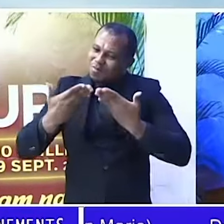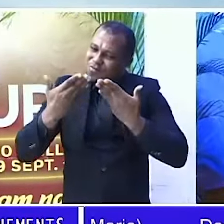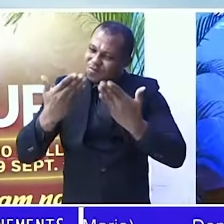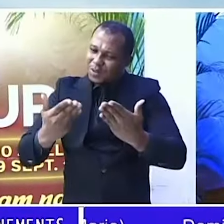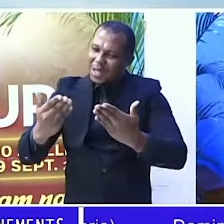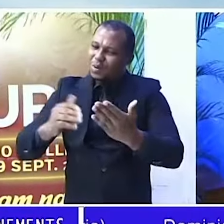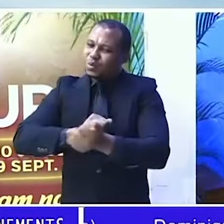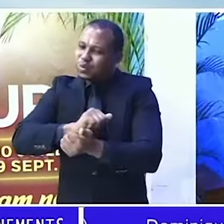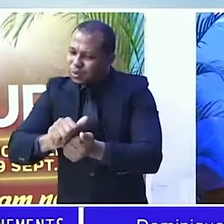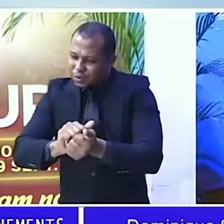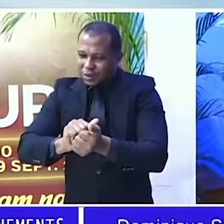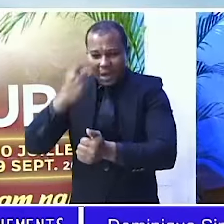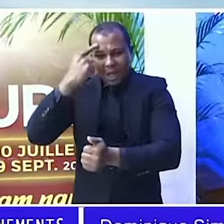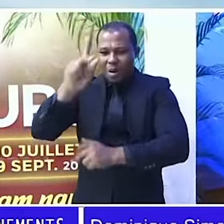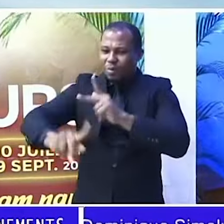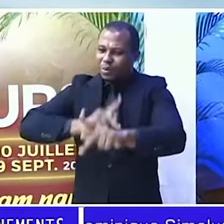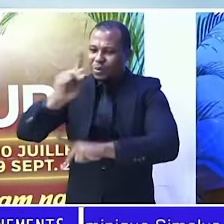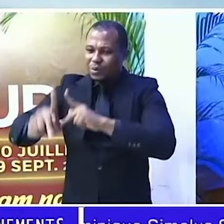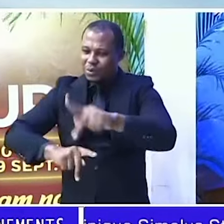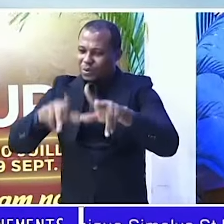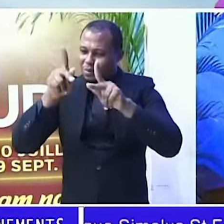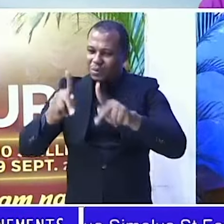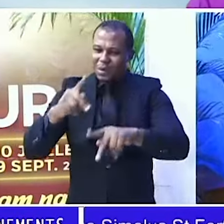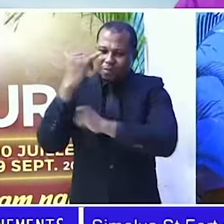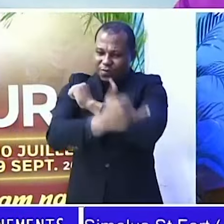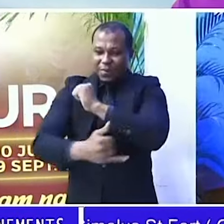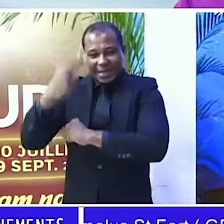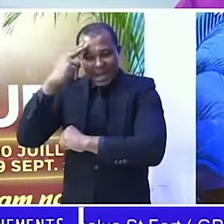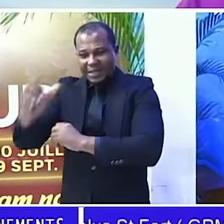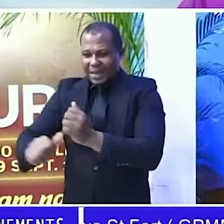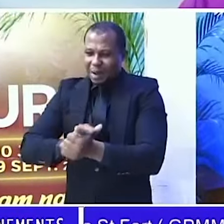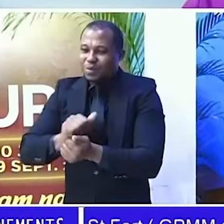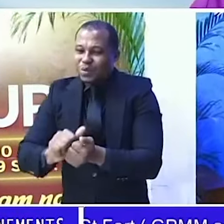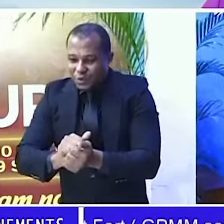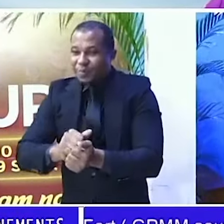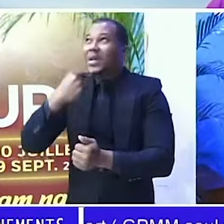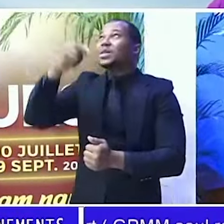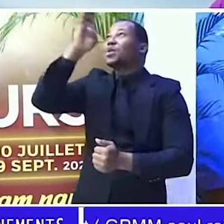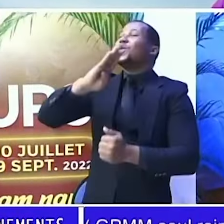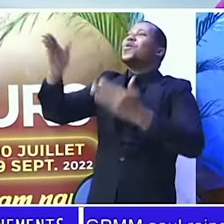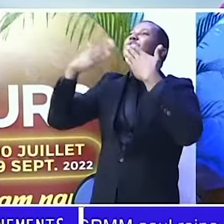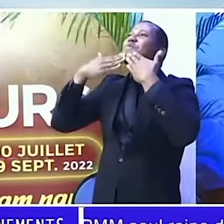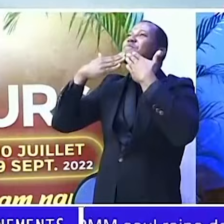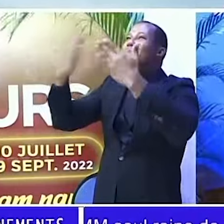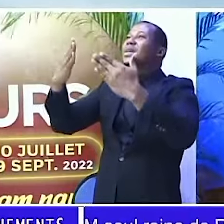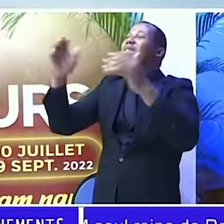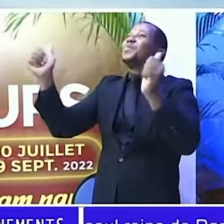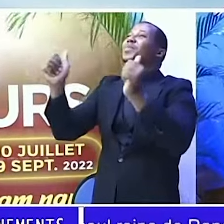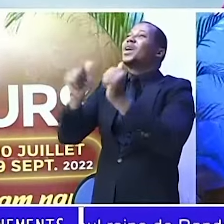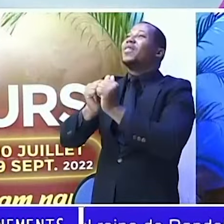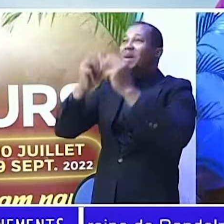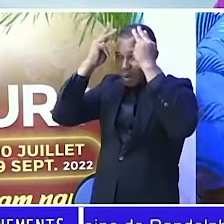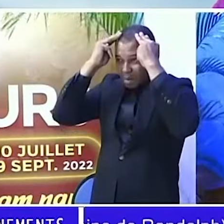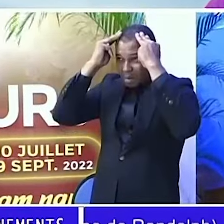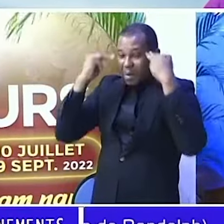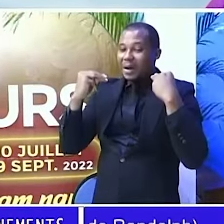en Haïti qui a souffri. Il dit mon Dieu merci par l'intercession de la Vierge Marie parce que ça a passé